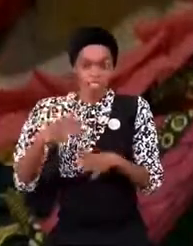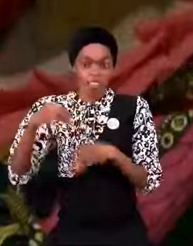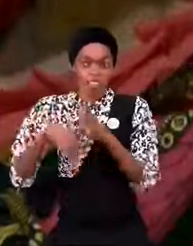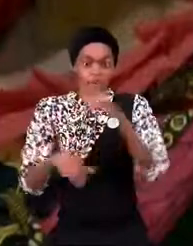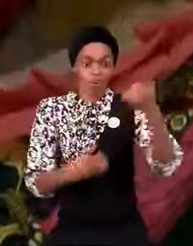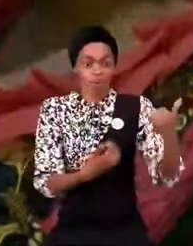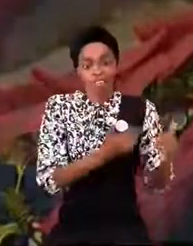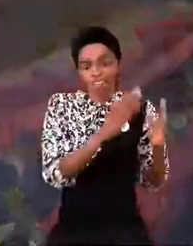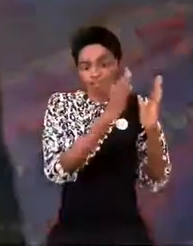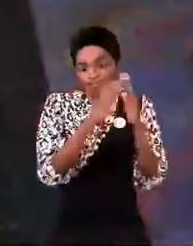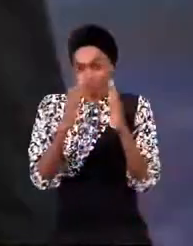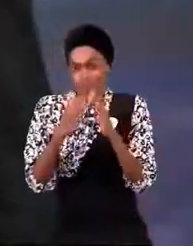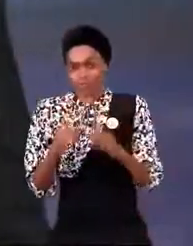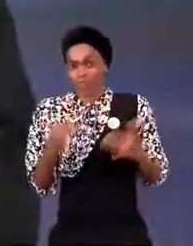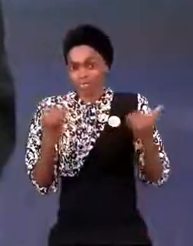maladies.